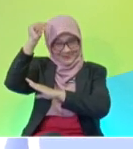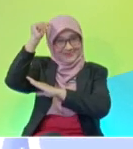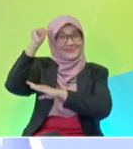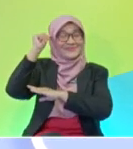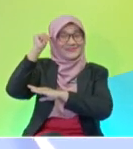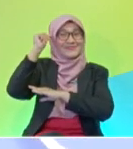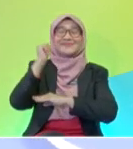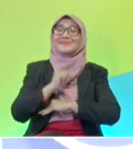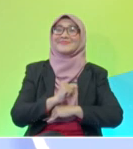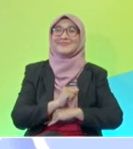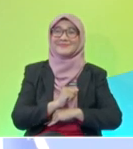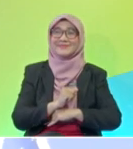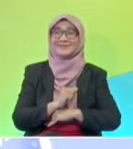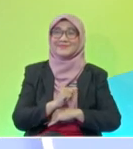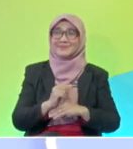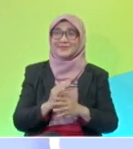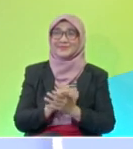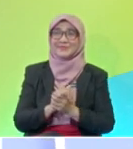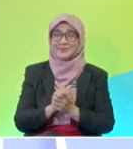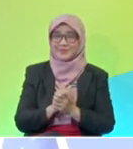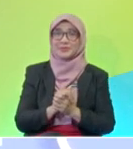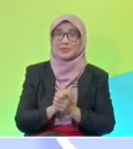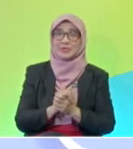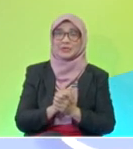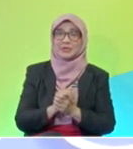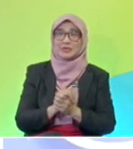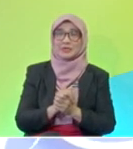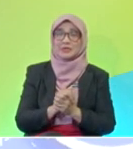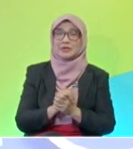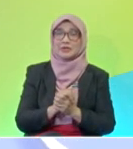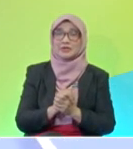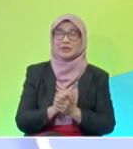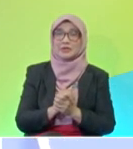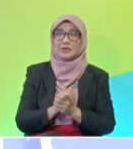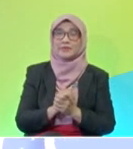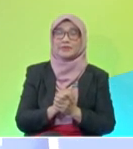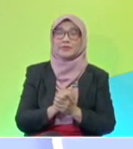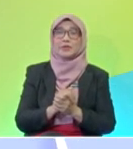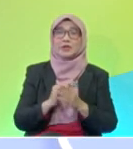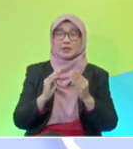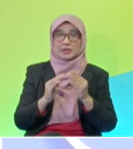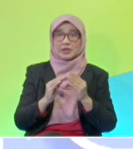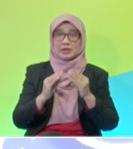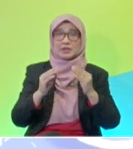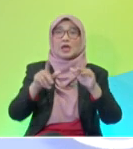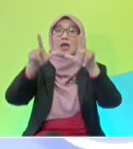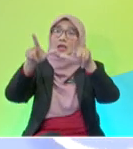Baiklah Adam Adam nak Cuba untuk memberikan respons baik Cikgu ulang semula dialog tadi